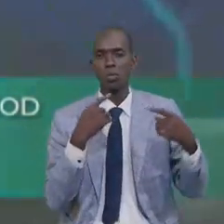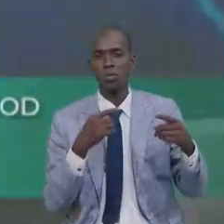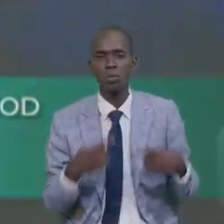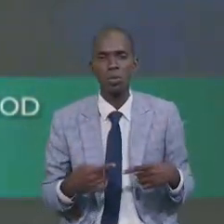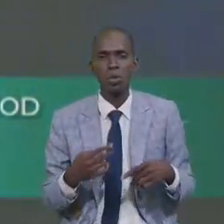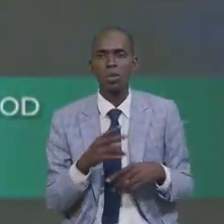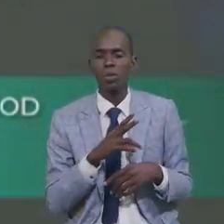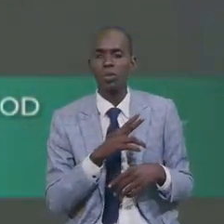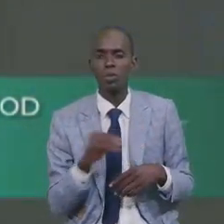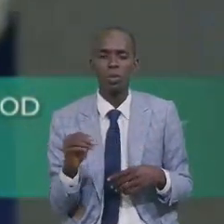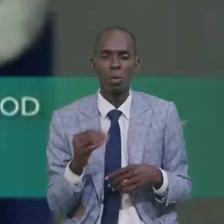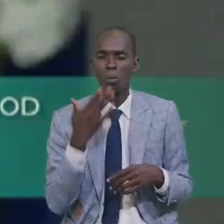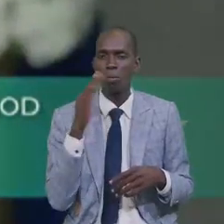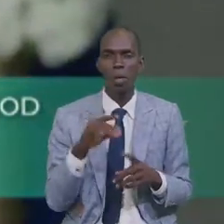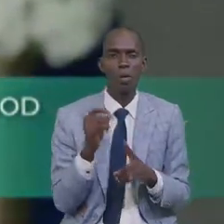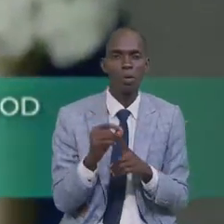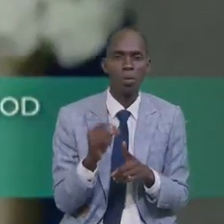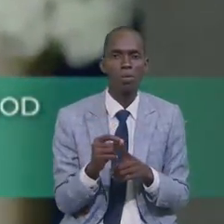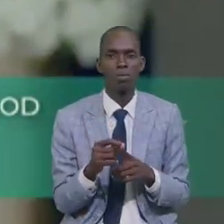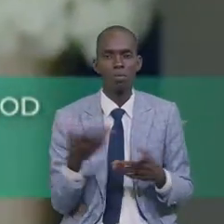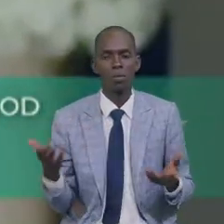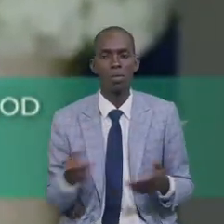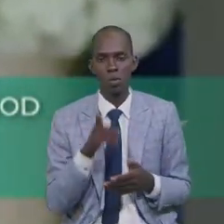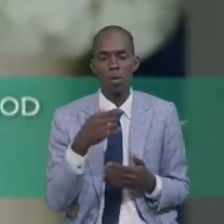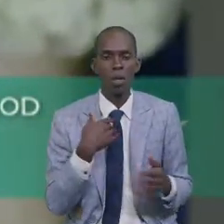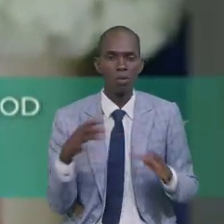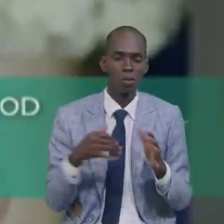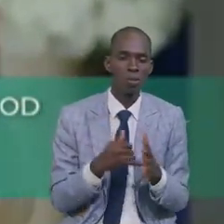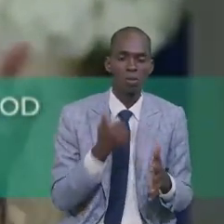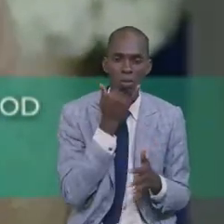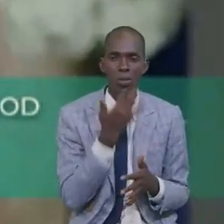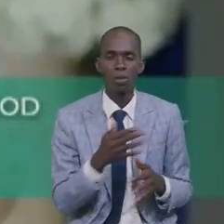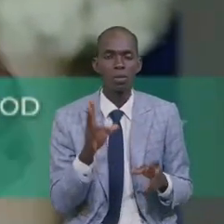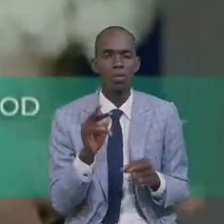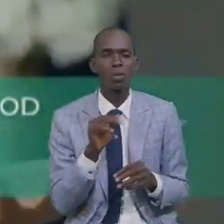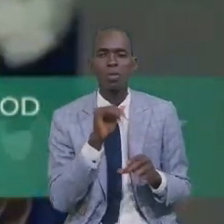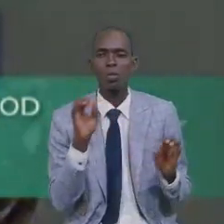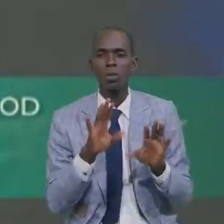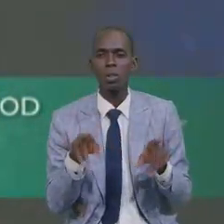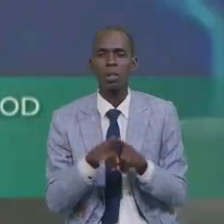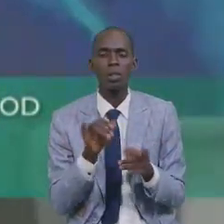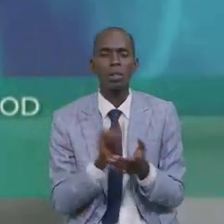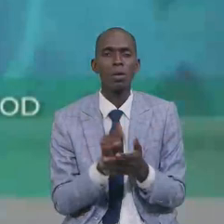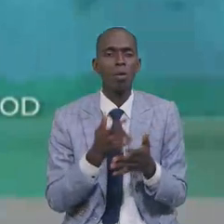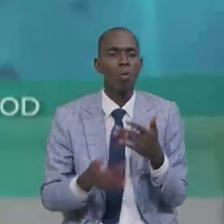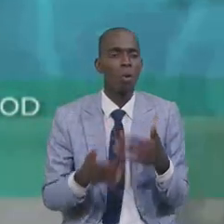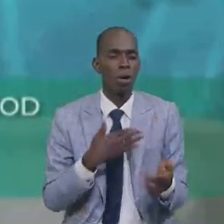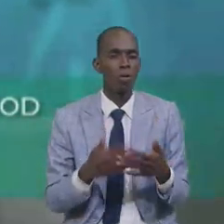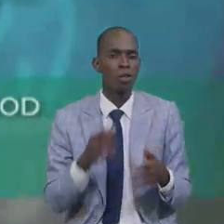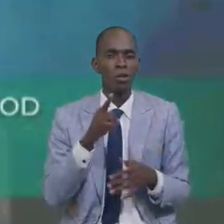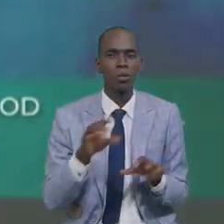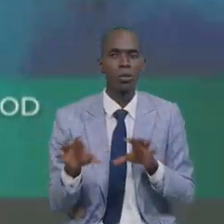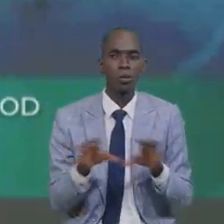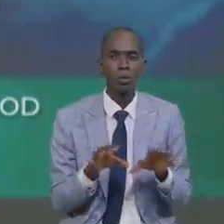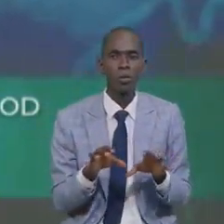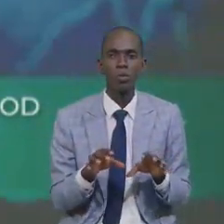pas de mauvais propos, pas de mauvais commentaires. Oh, telle personne-là, tu l'as fait avant, tu l'as encore fait. Non. Quel que soit ce que